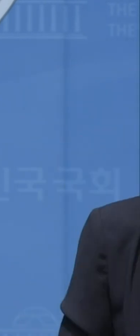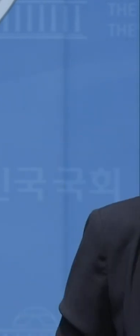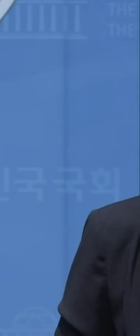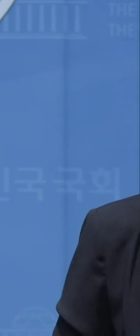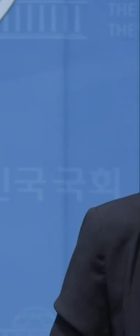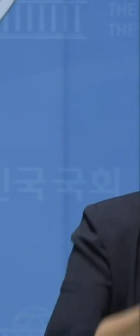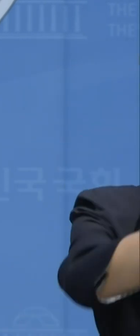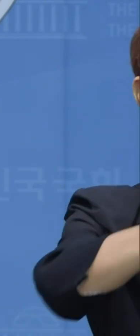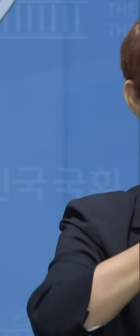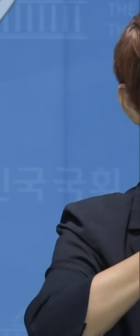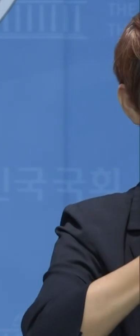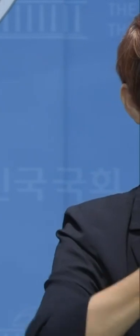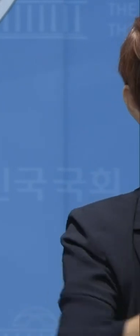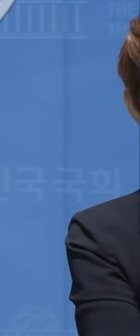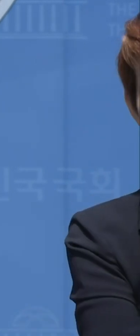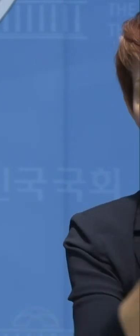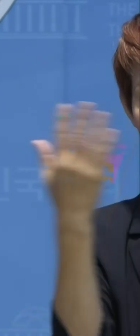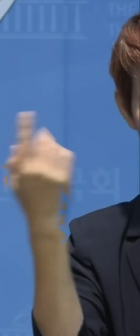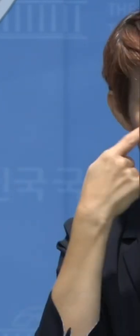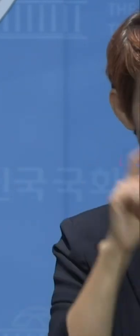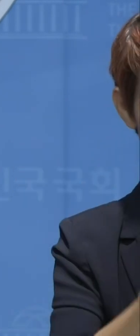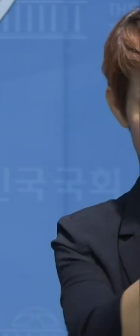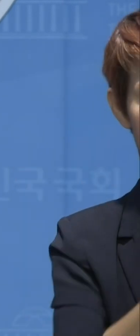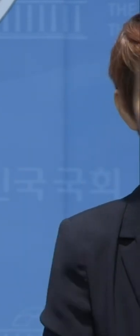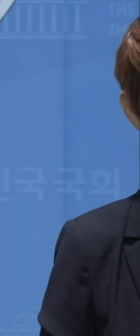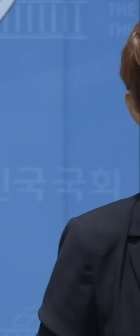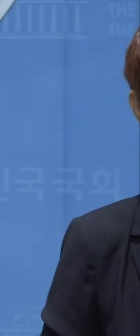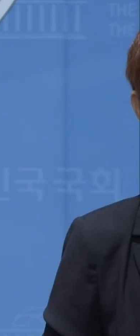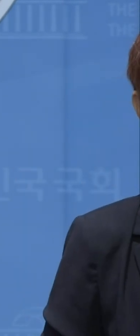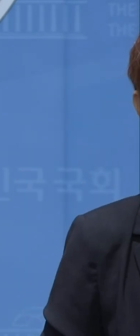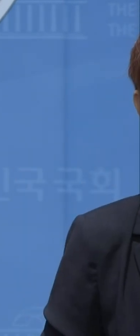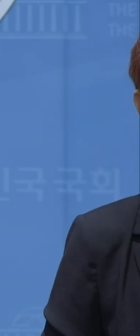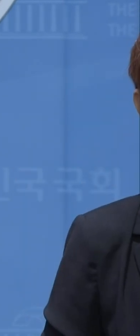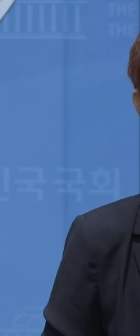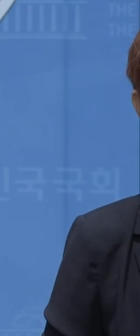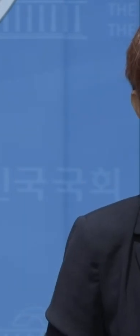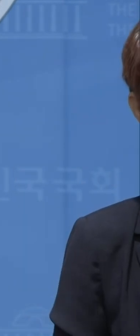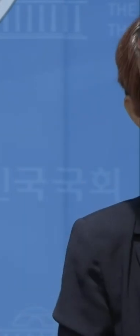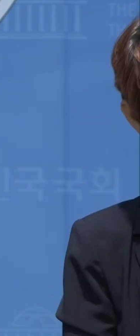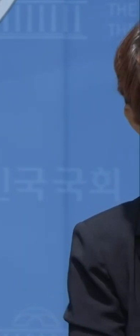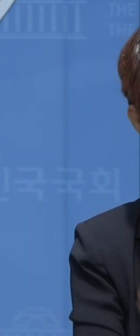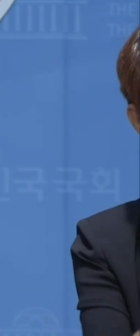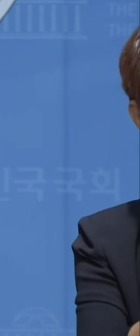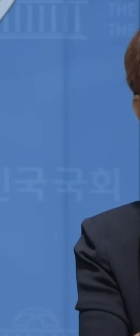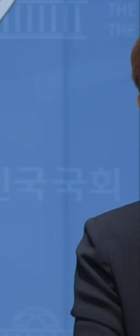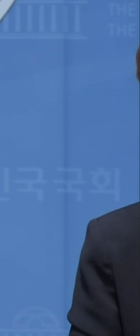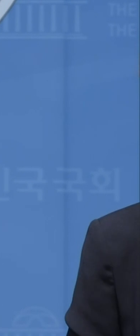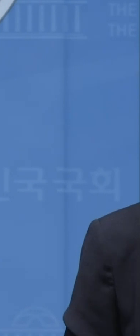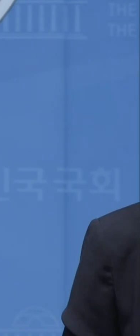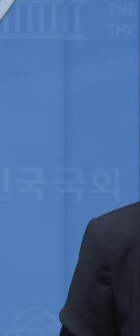메시지를 보내다 언론 카메라에 잡혔습니다 의도적인 잔기술이 아니기를